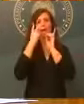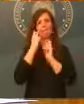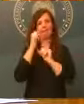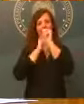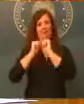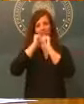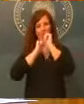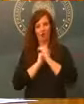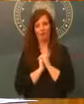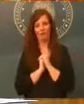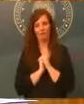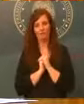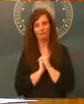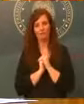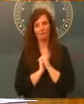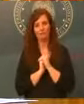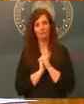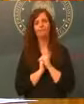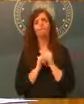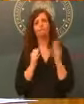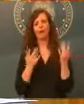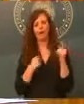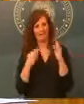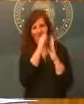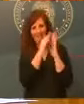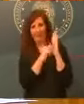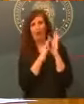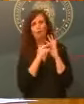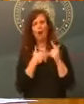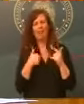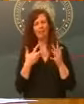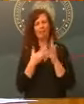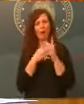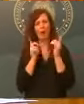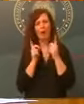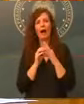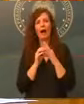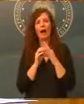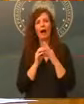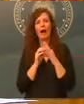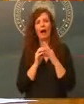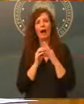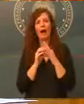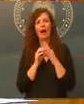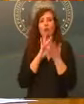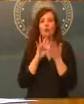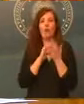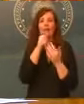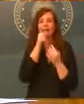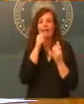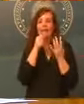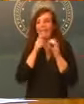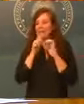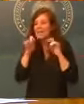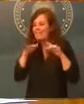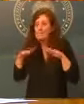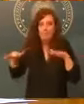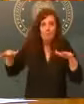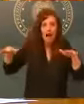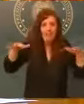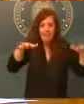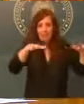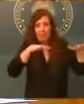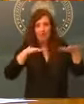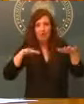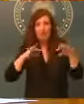Quali difficoltà abbiamo avuto? La scuola ha bisogno di spazi. È chiaro che se parliamo di un metro di distanziamento abbiamo